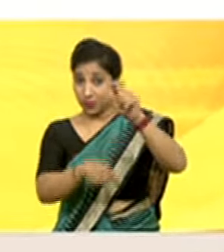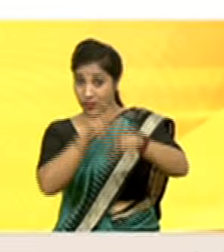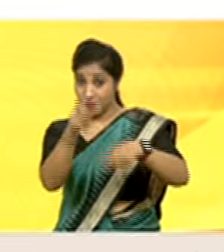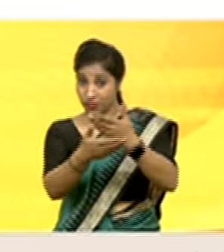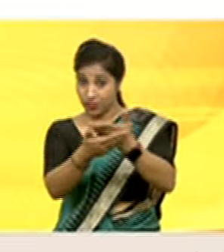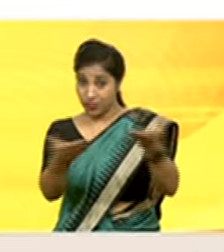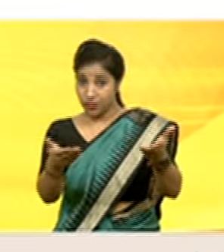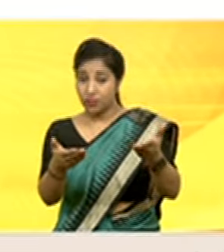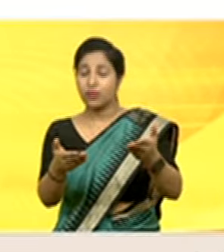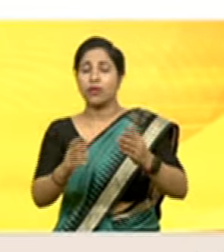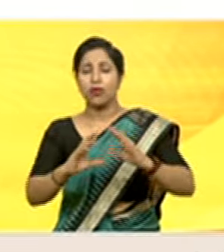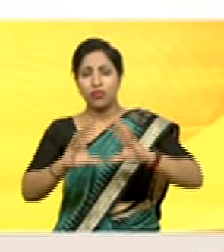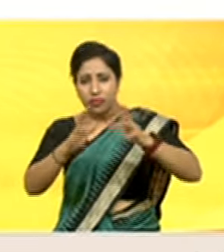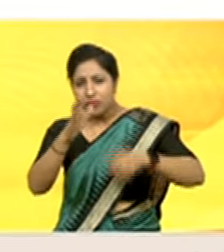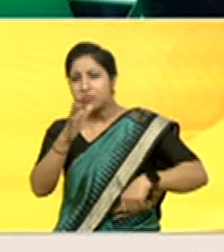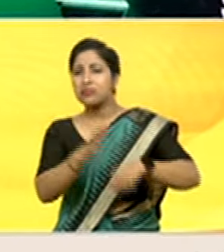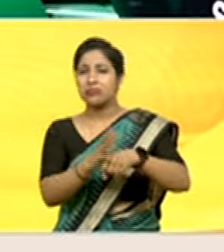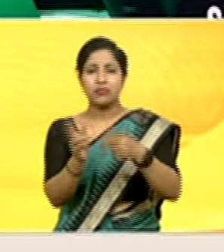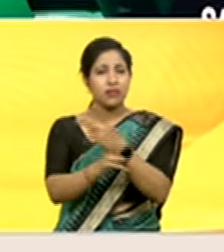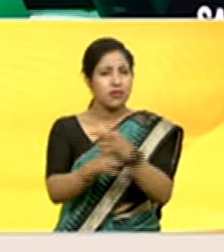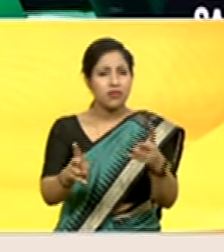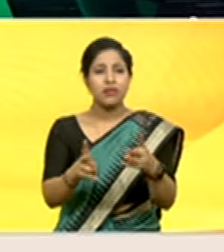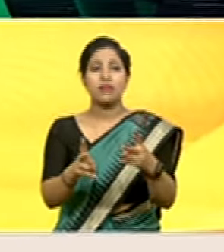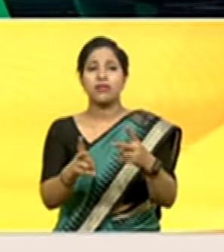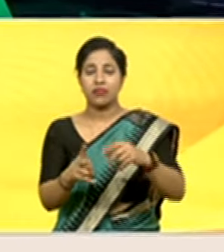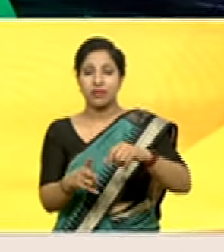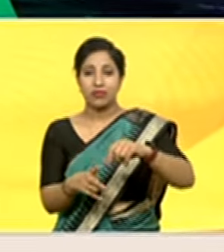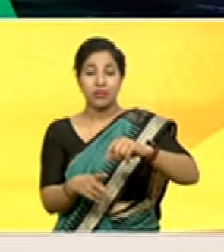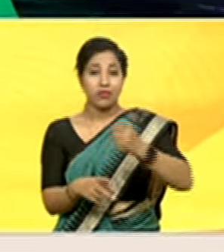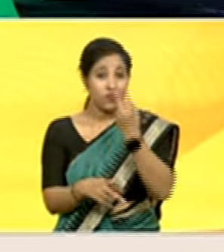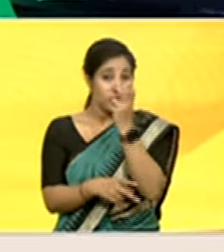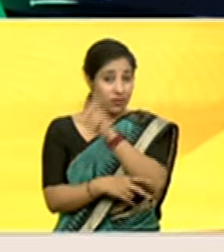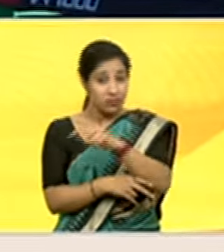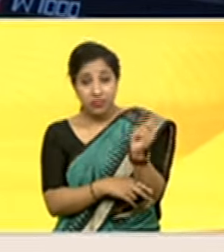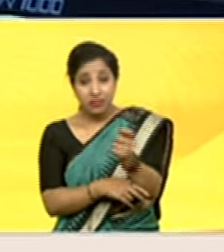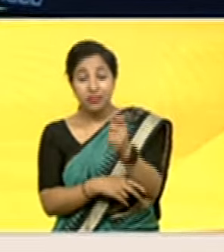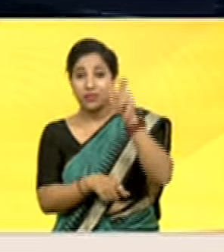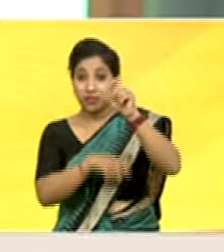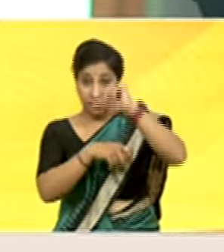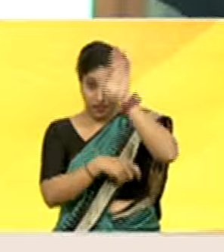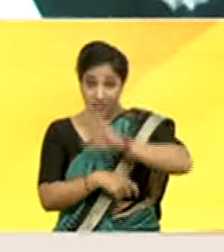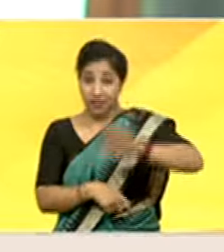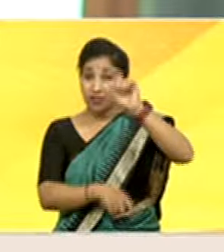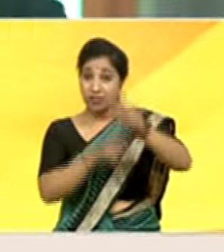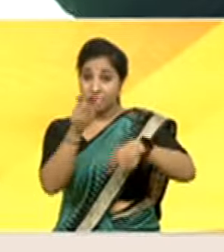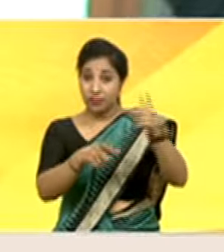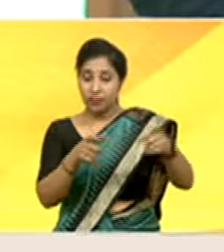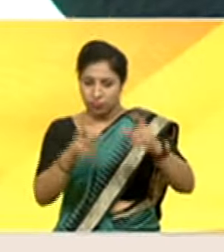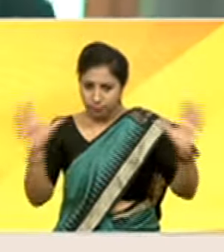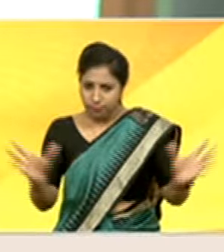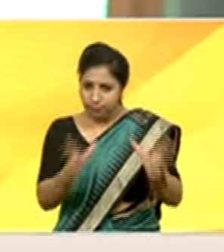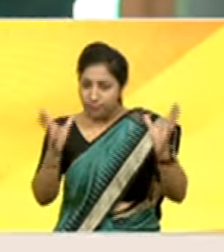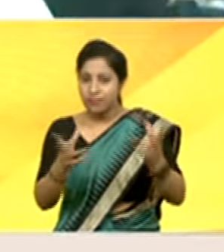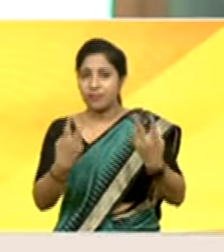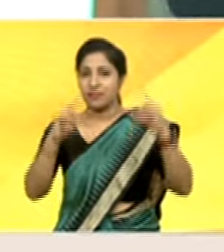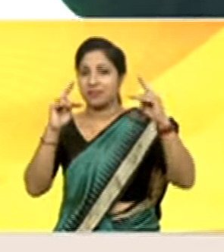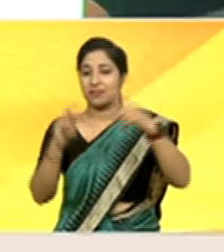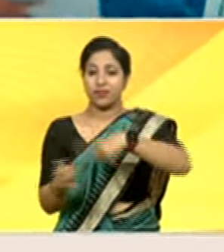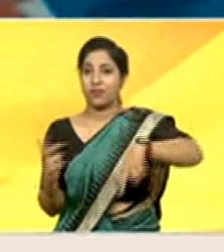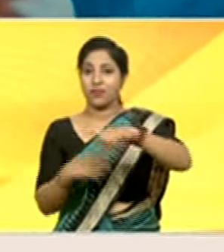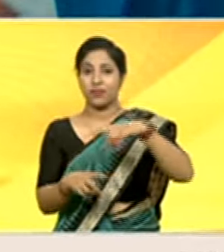ओलेंपिक खेलों में भारतियों खिलाडियों का उत्सा बढ़ाने का इंतजार कर रहे होंगे